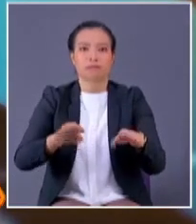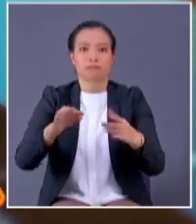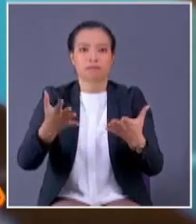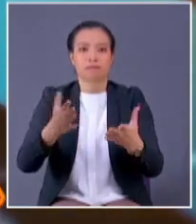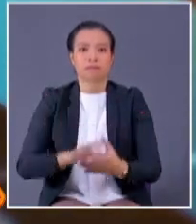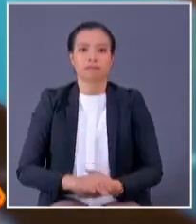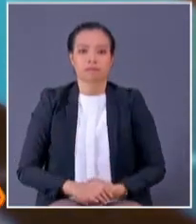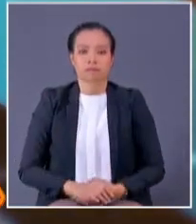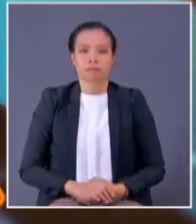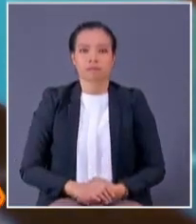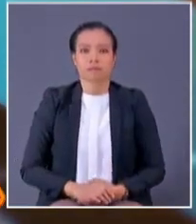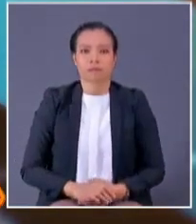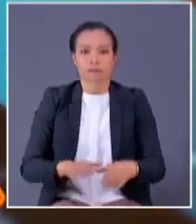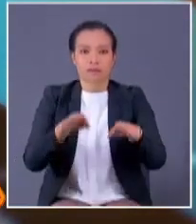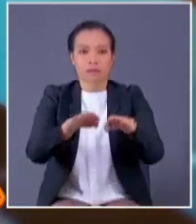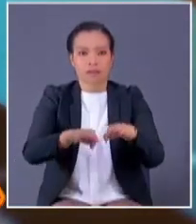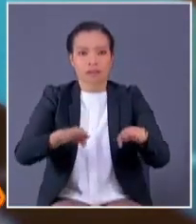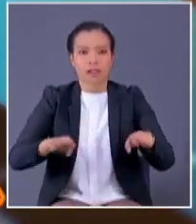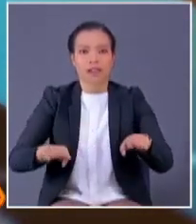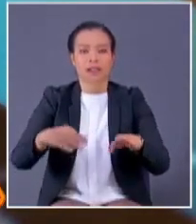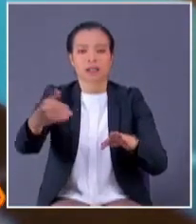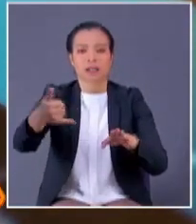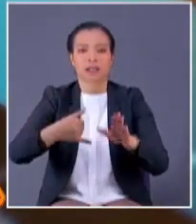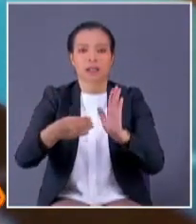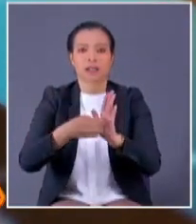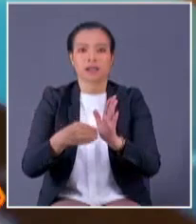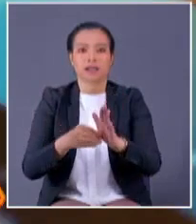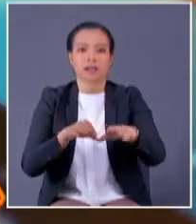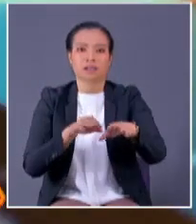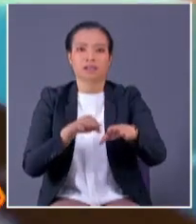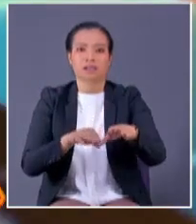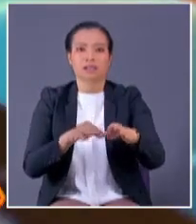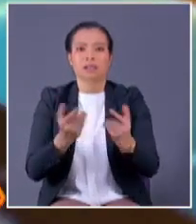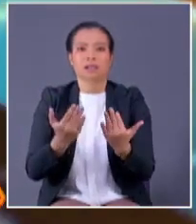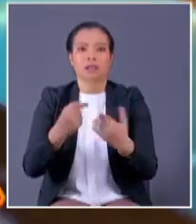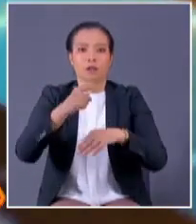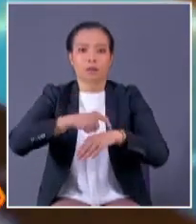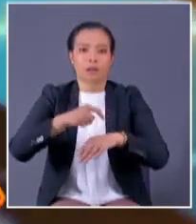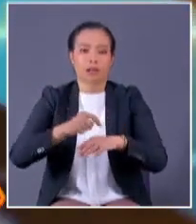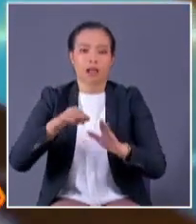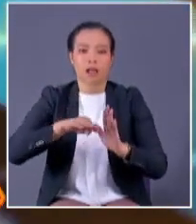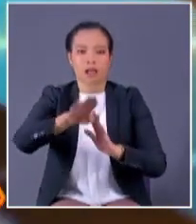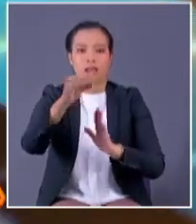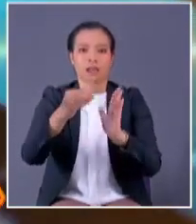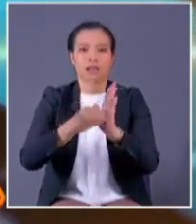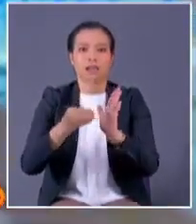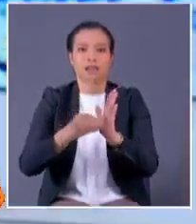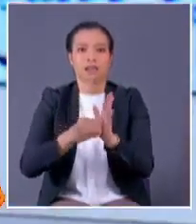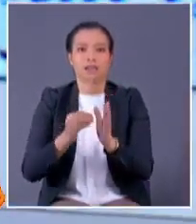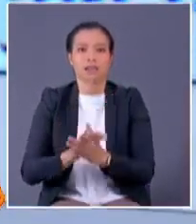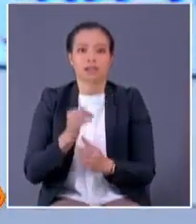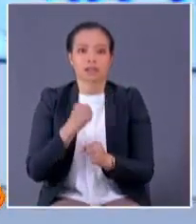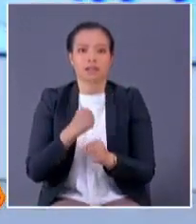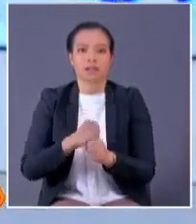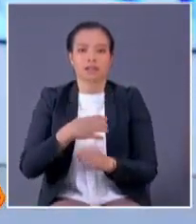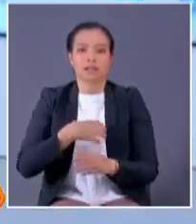ไง ครับ ดังนั้นทุกคันที่จะมาเข้ามากรุงเทพก็ต้องจอดริมถนนเพื่อจะรอเวลาเข้ากรุงเทพแล้วระยะเวลาที่ทำงานเนี่ยผ